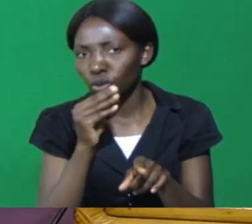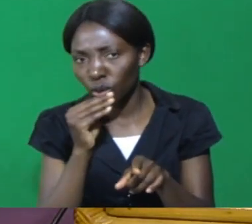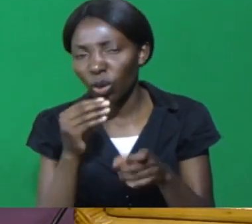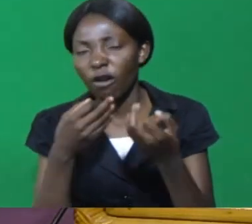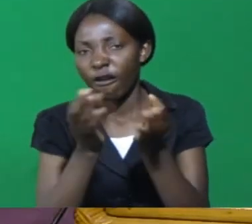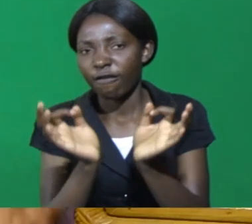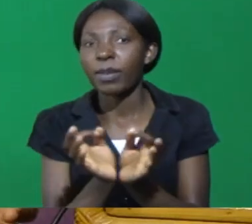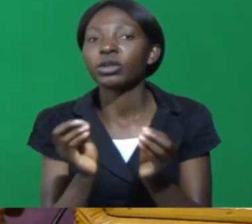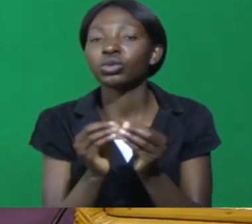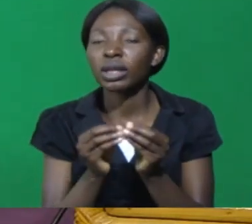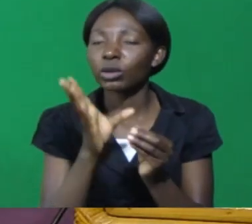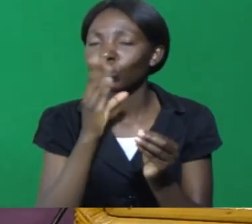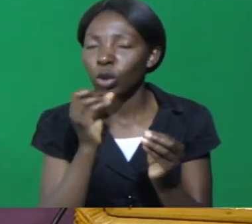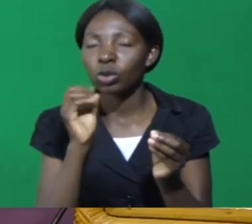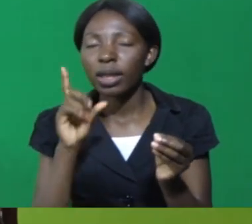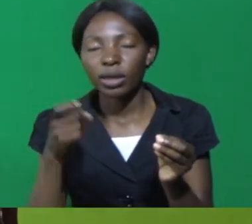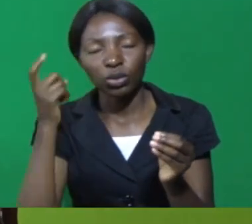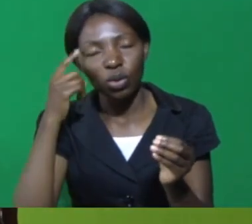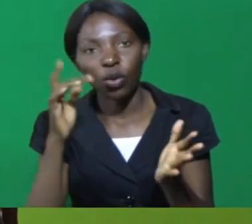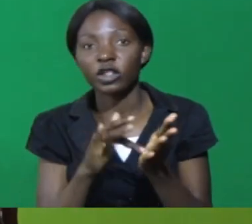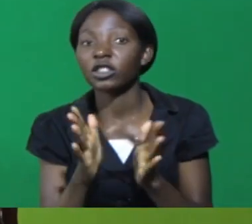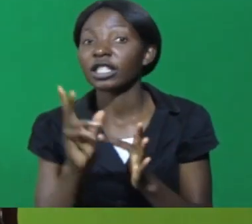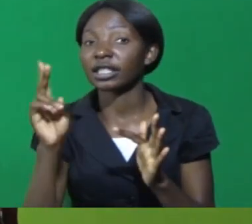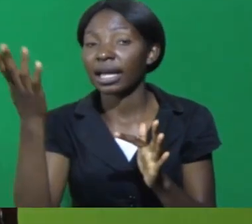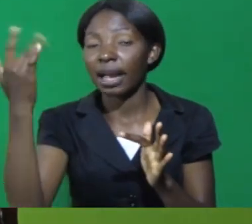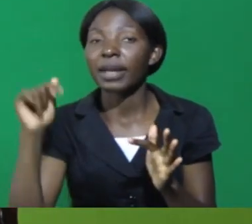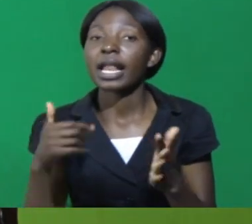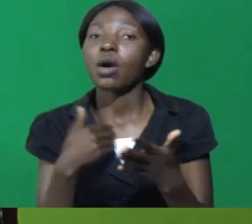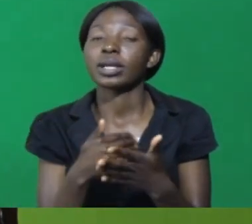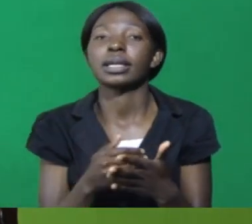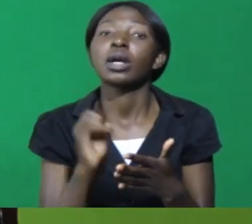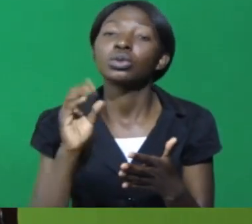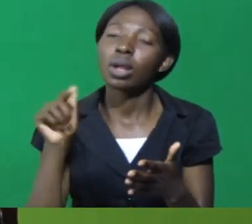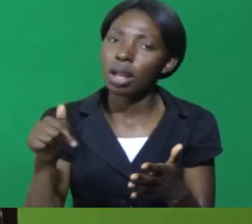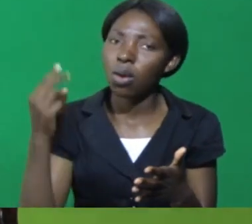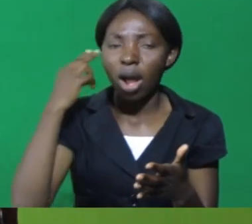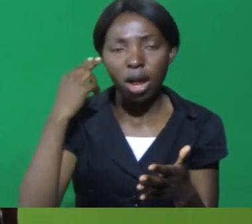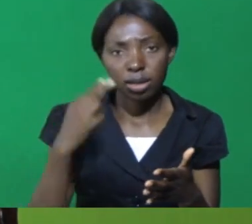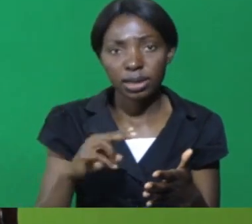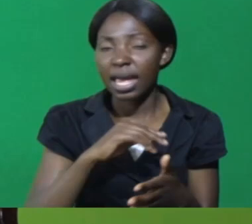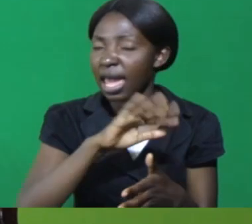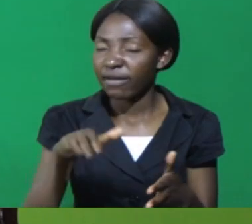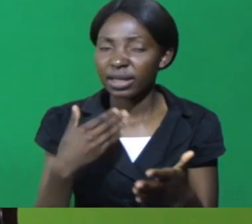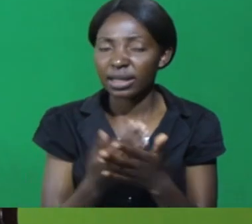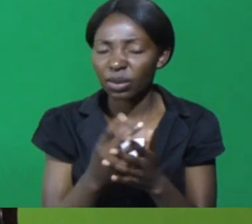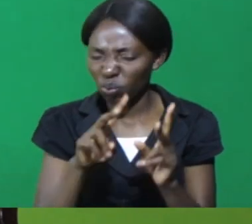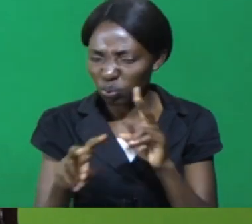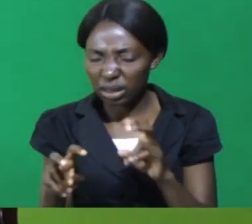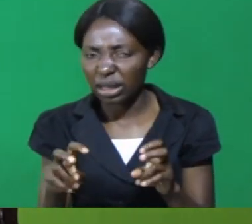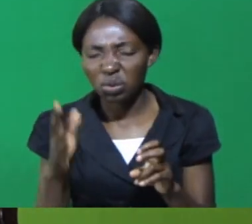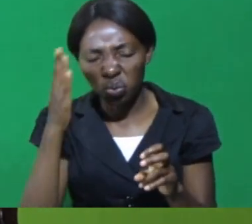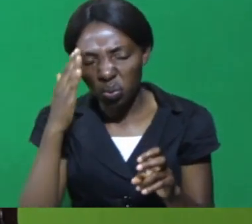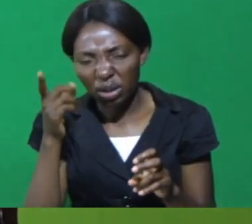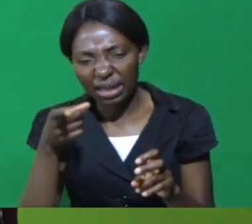tipote tichiudzana. Saka uri kubudisa pachena kasitoni kuti zvinhu zvatiri kutsvaka kuti mambo uyu